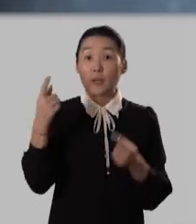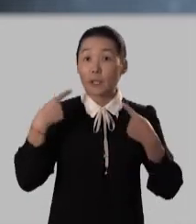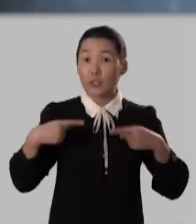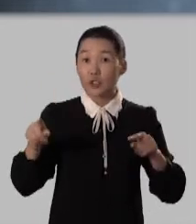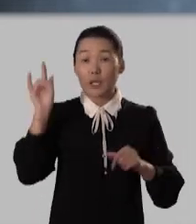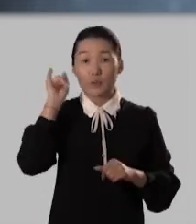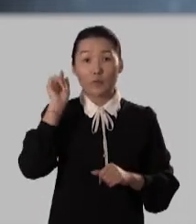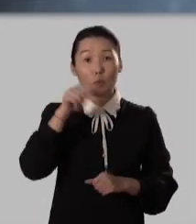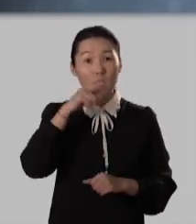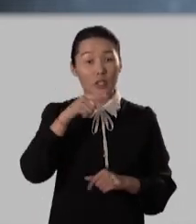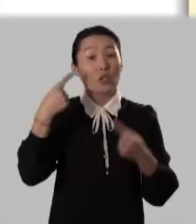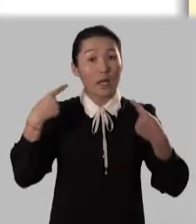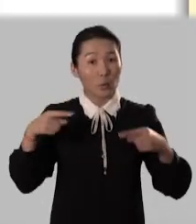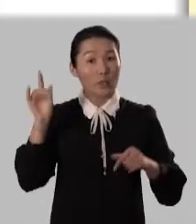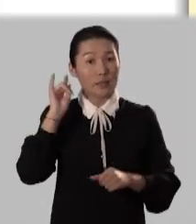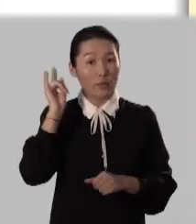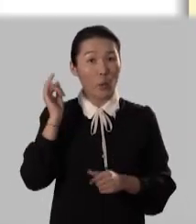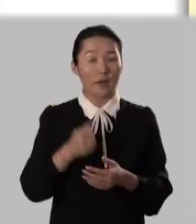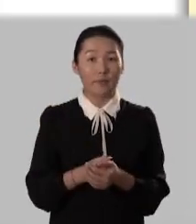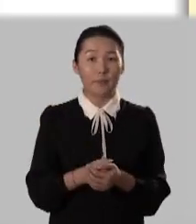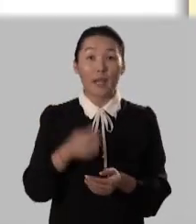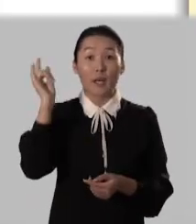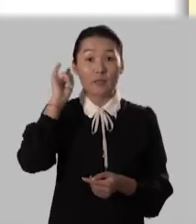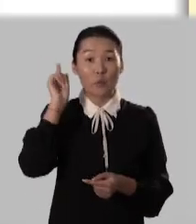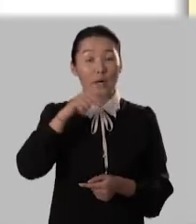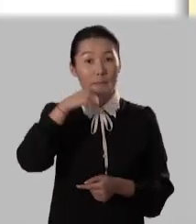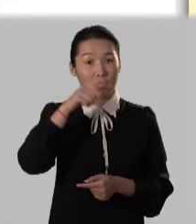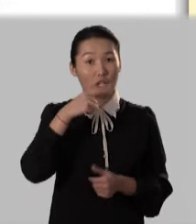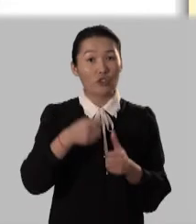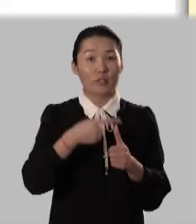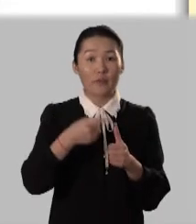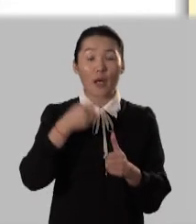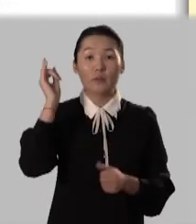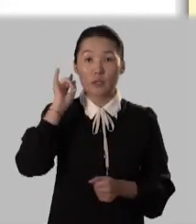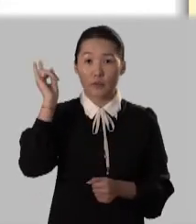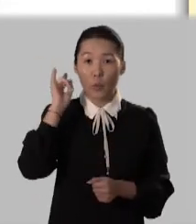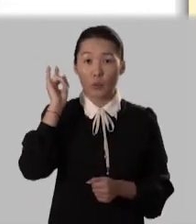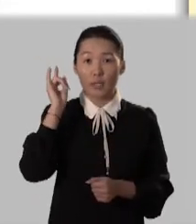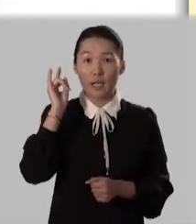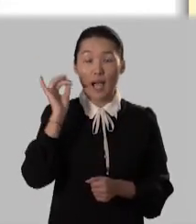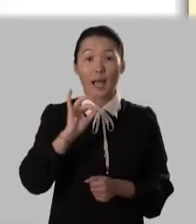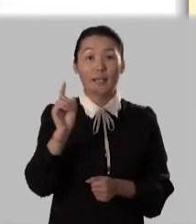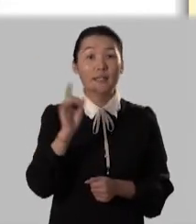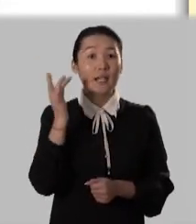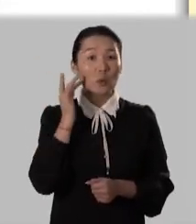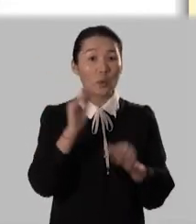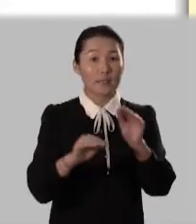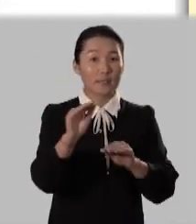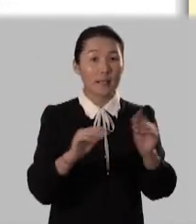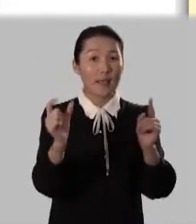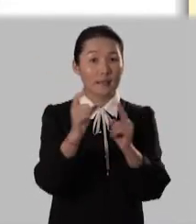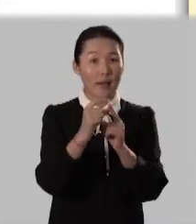от других звуков звуками речи называются звуки из которых состоят слова